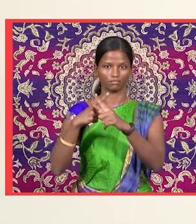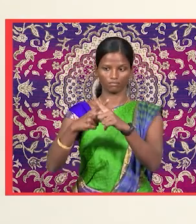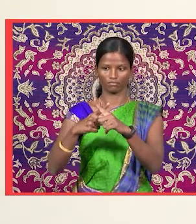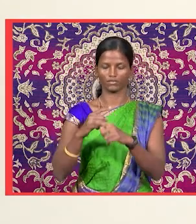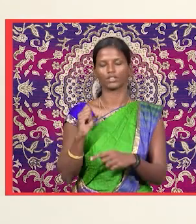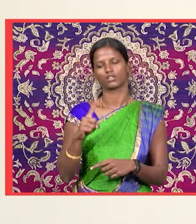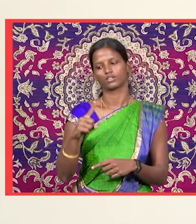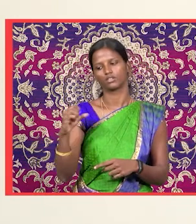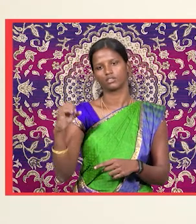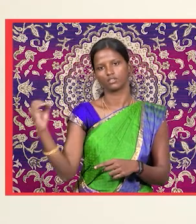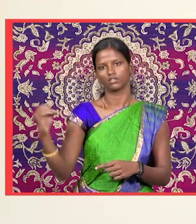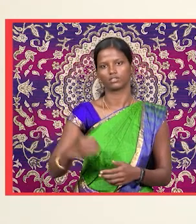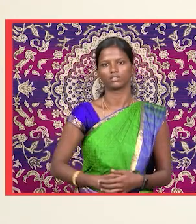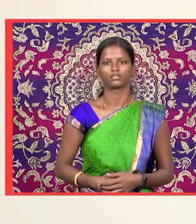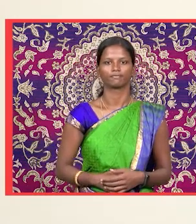இன்ட்டு 100.